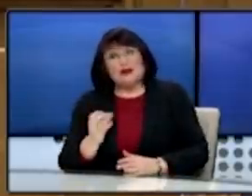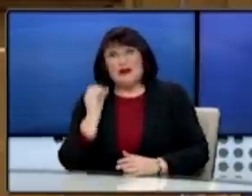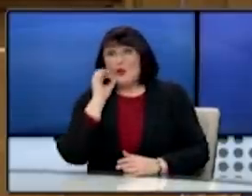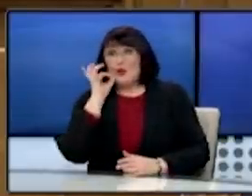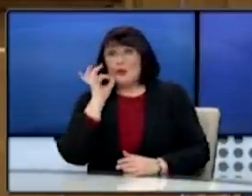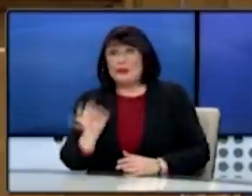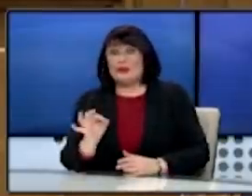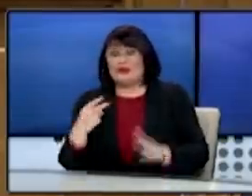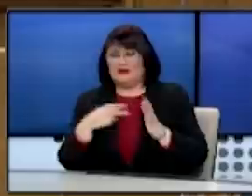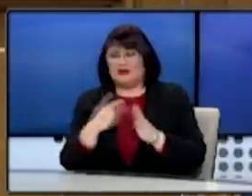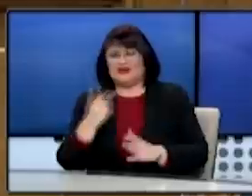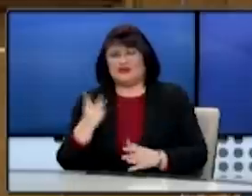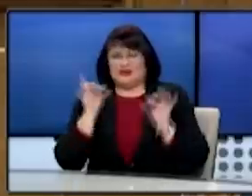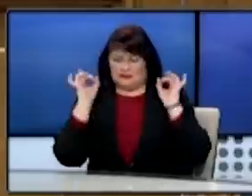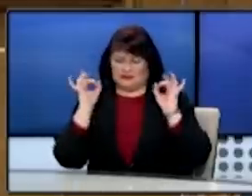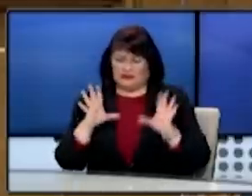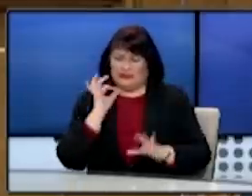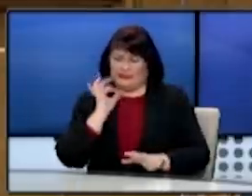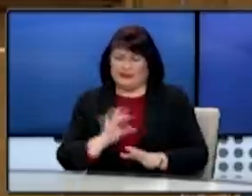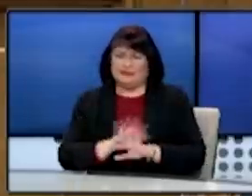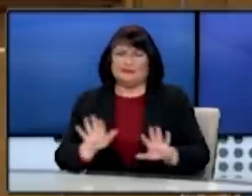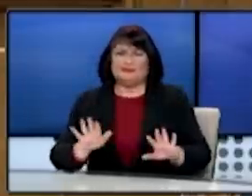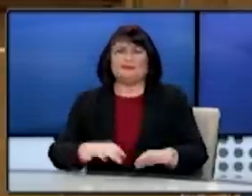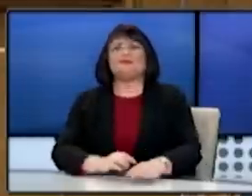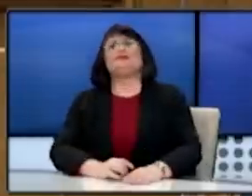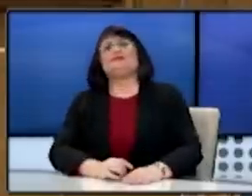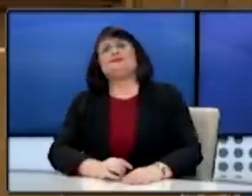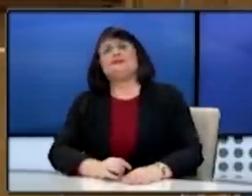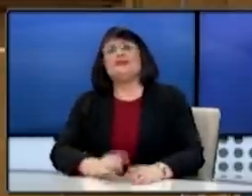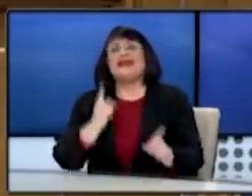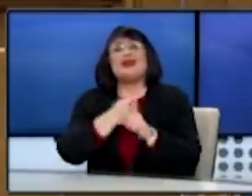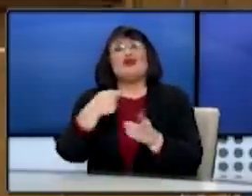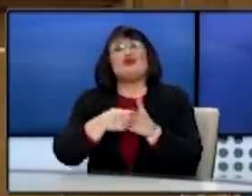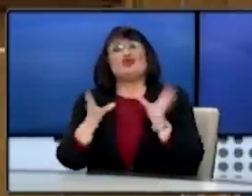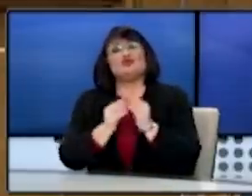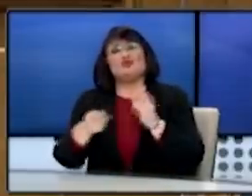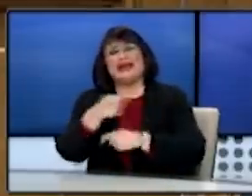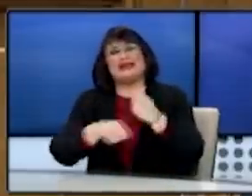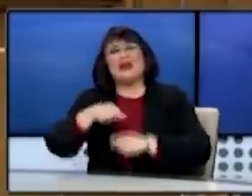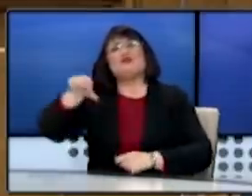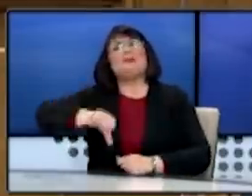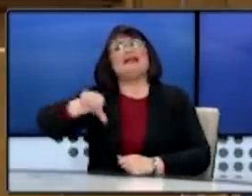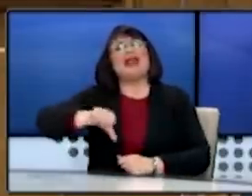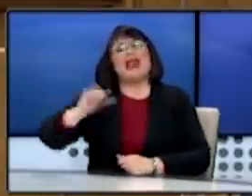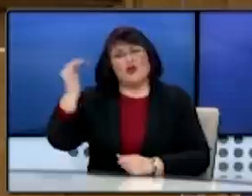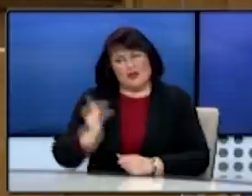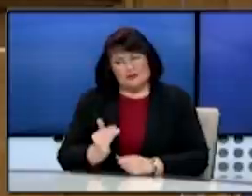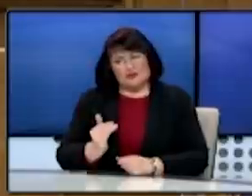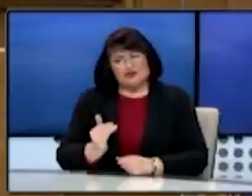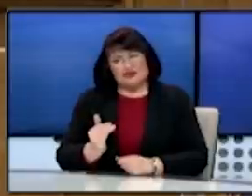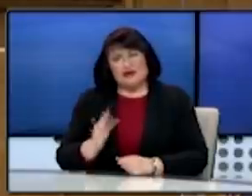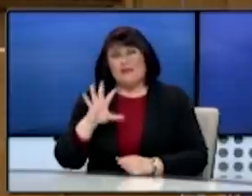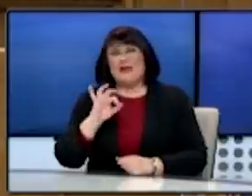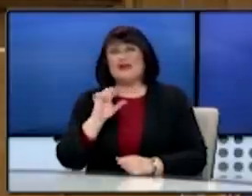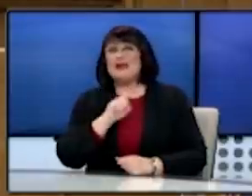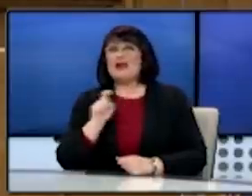0 για το 2022. Ως προς τις εκπτώσεις στον ειδικό φόρο κατανάλωσης πετρελαίου προβλέπονται